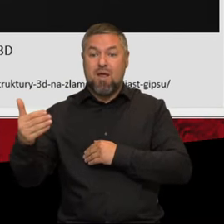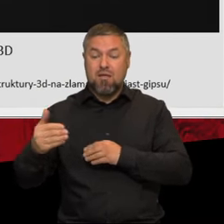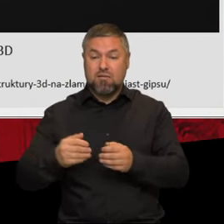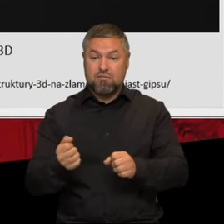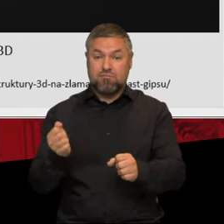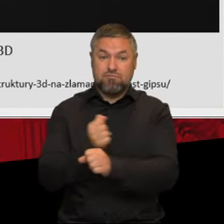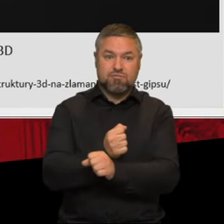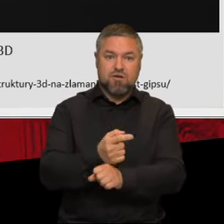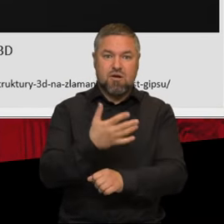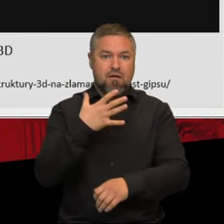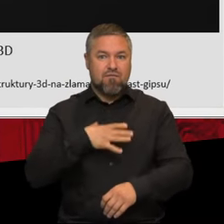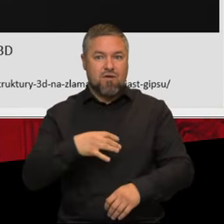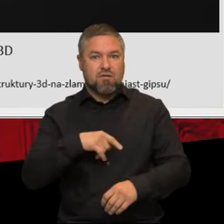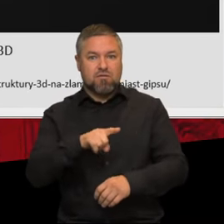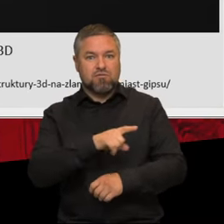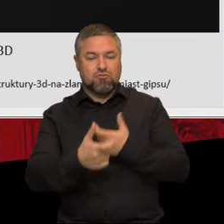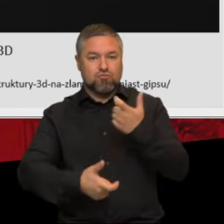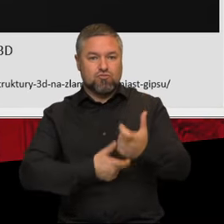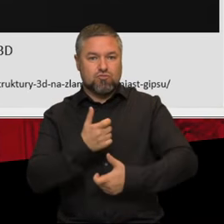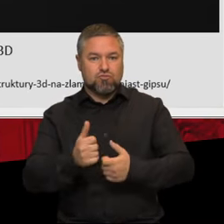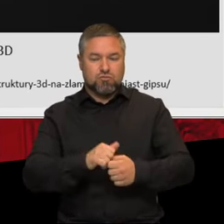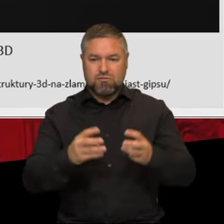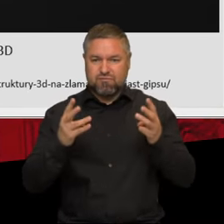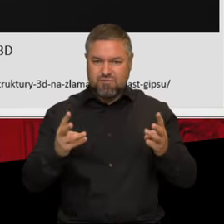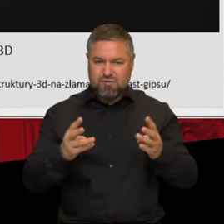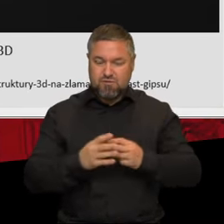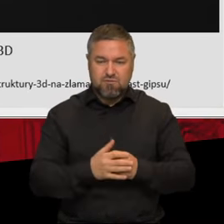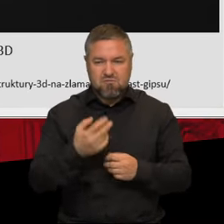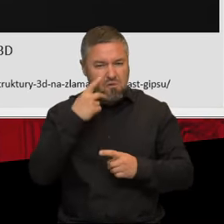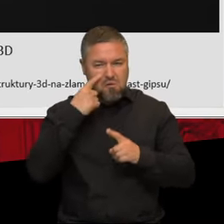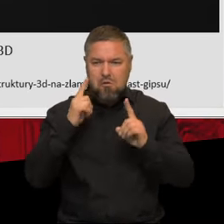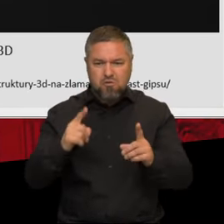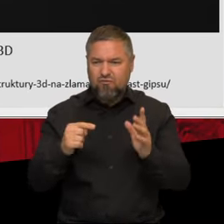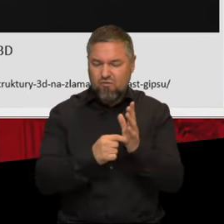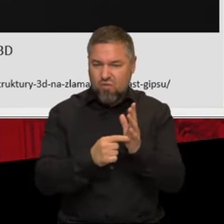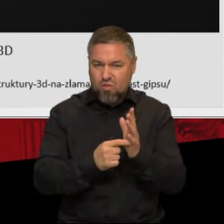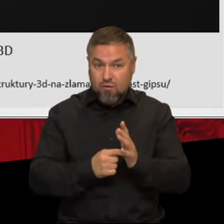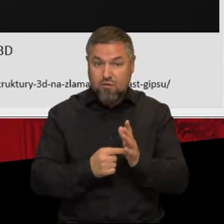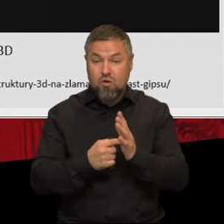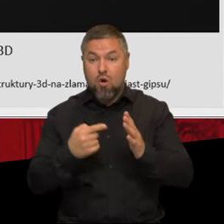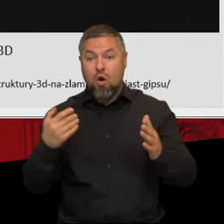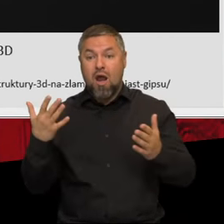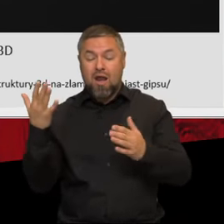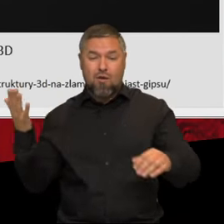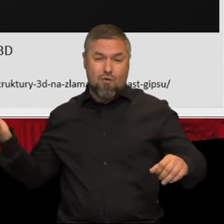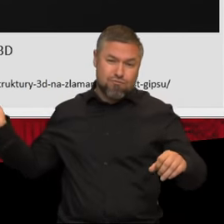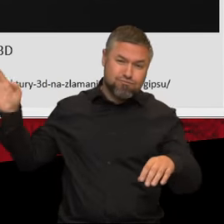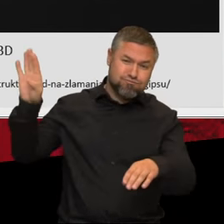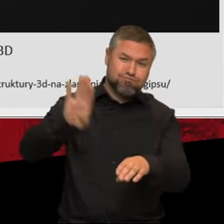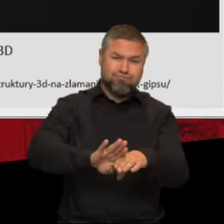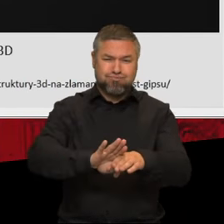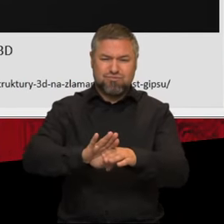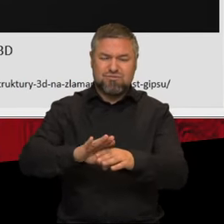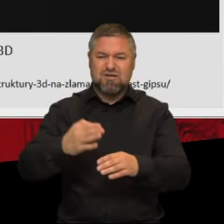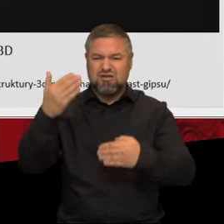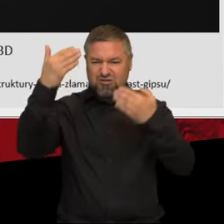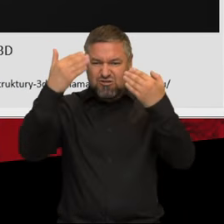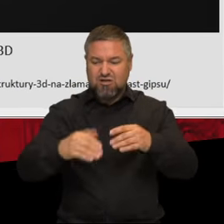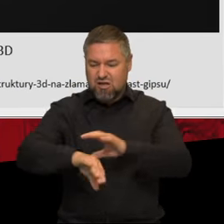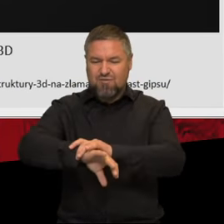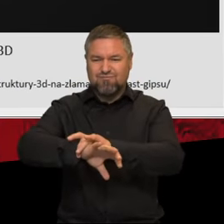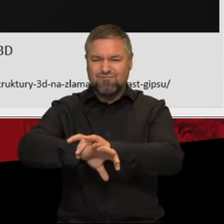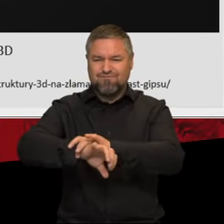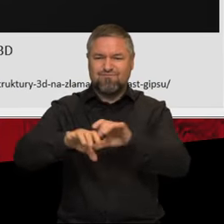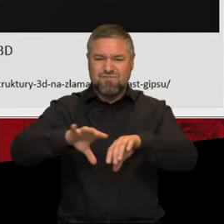znajomy, warto dodać, że grzbiecista, to jest bardzo istotne, nie zauważył tego. Uderzył ręką tak mocno w ścianę, że zwichnął